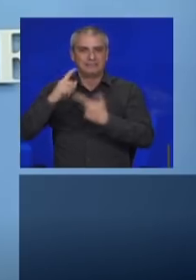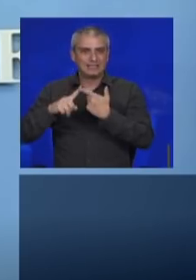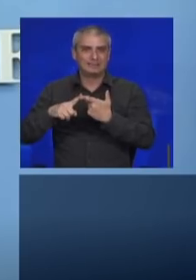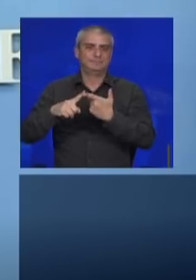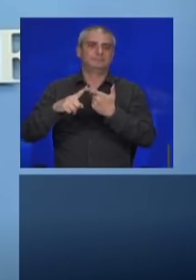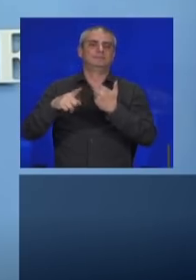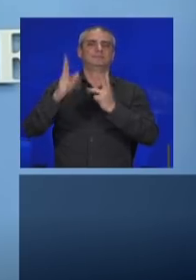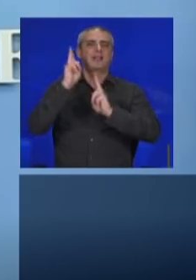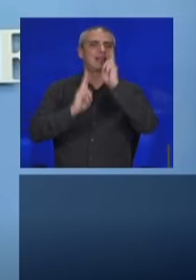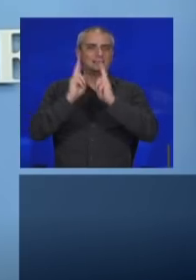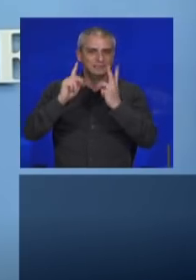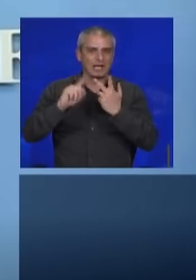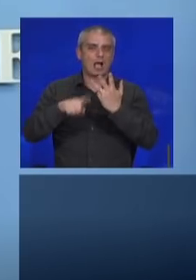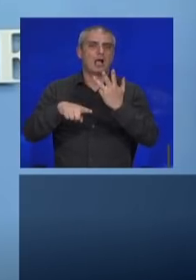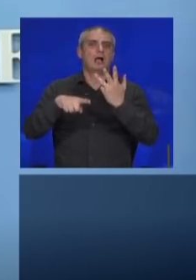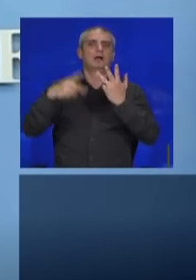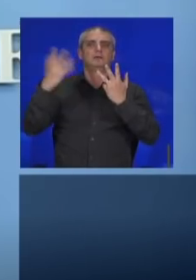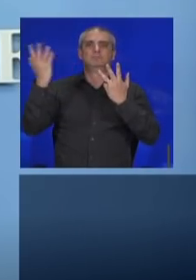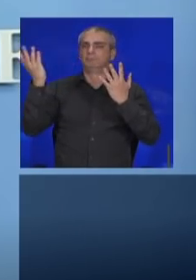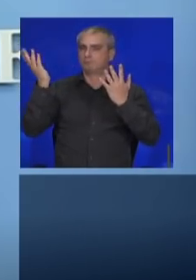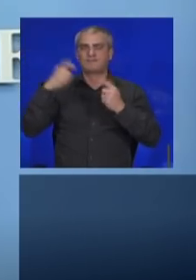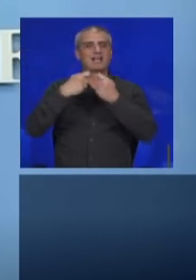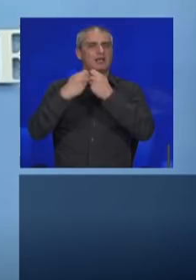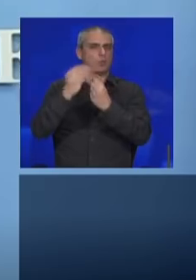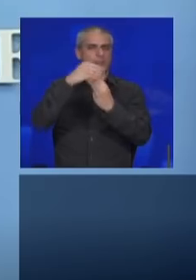תעשיינים וארגונים נוספים.